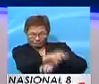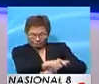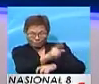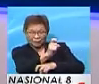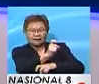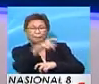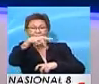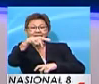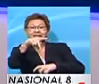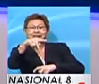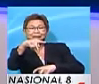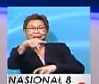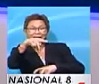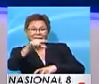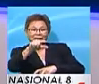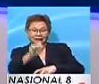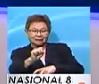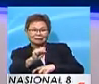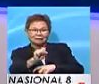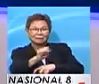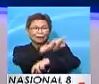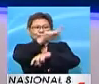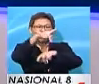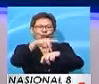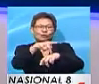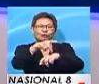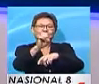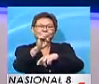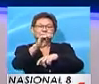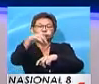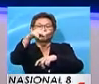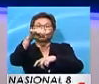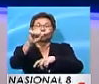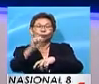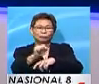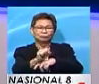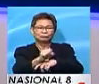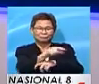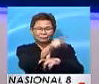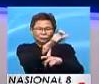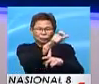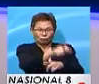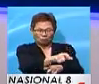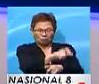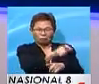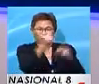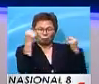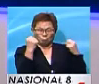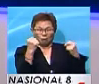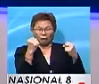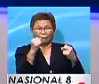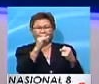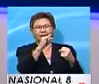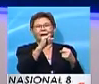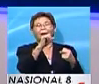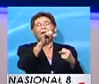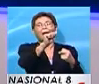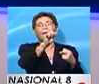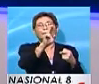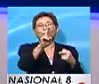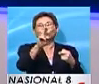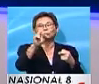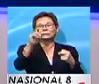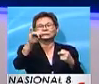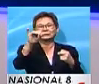PGA di perairan Pulau gaya sempurna 8 disember lalu merupakan bekas orang kuat kumpulan militan Abu sayaf suspek